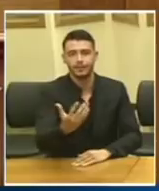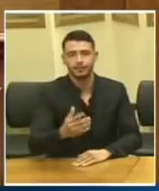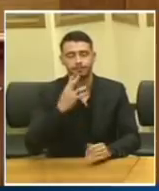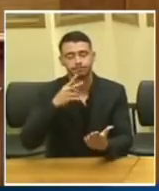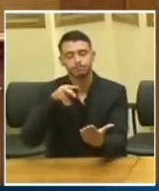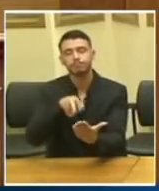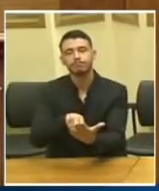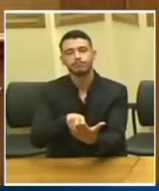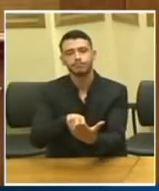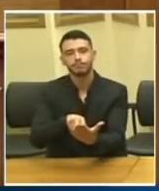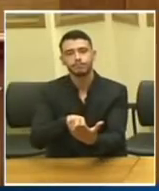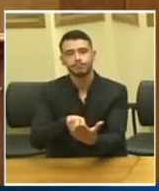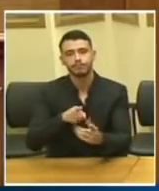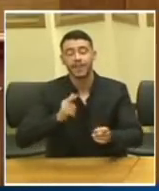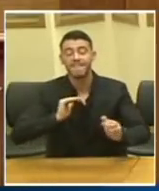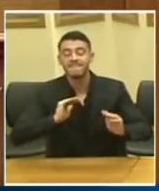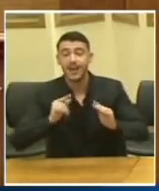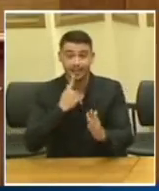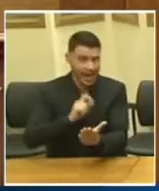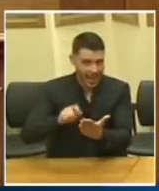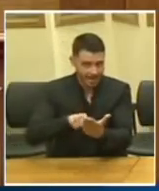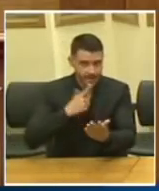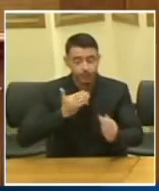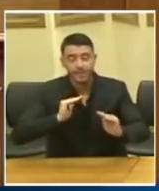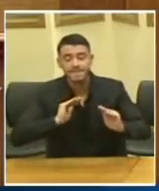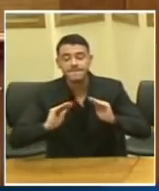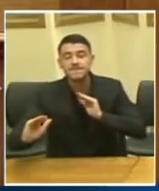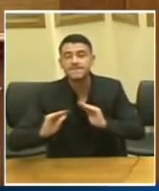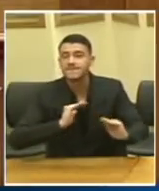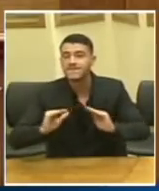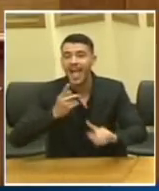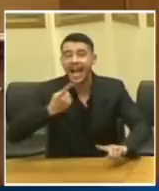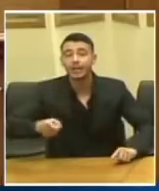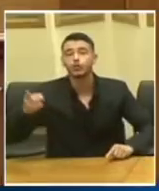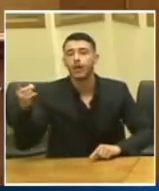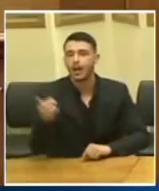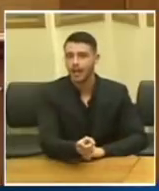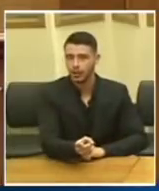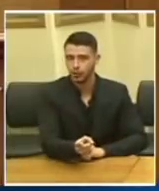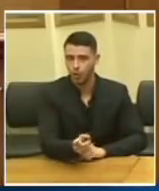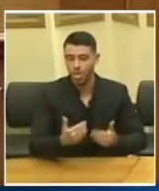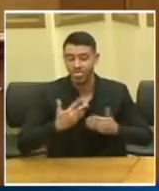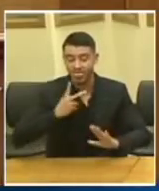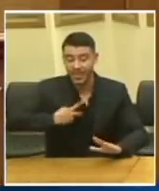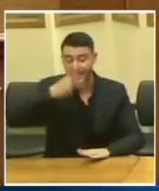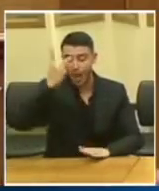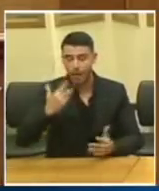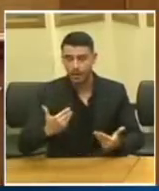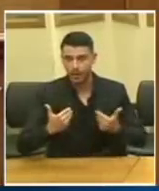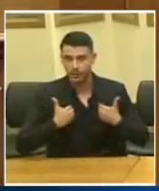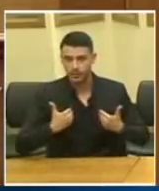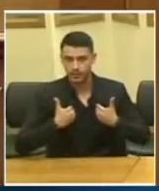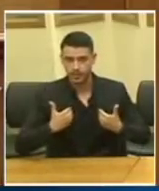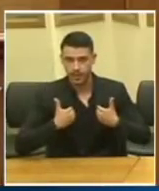είναι να διαφυλάσσεται απόλυτα το δικαίωμα σε εμάς να συνεχίσουμε να